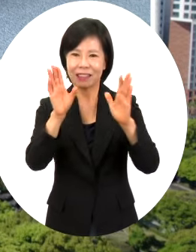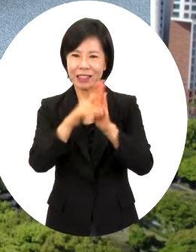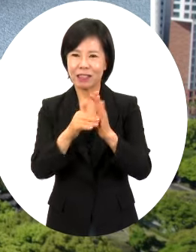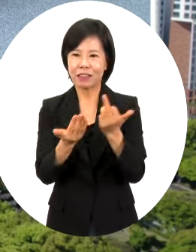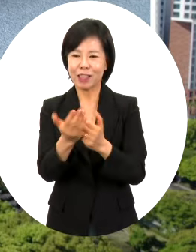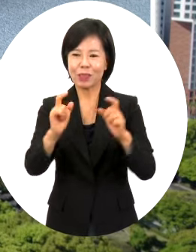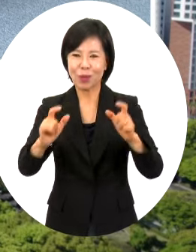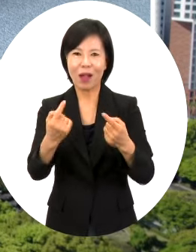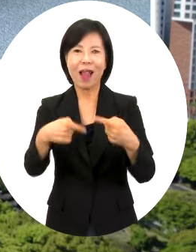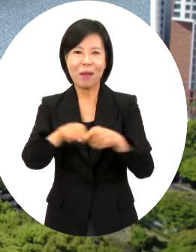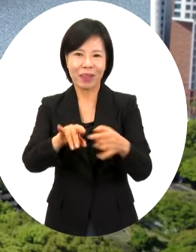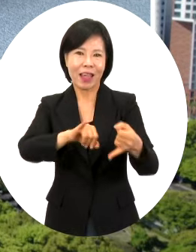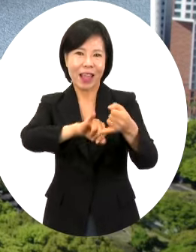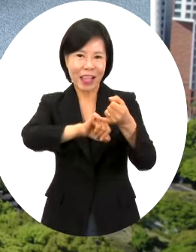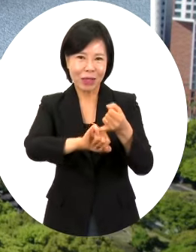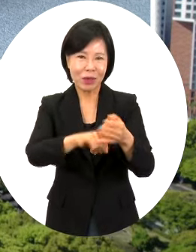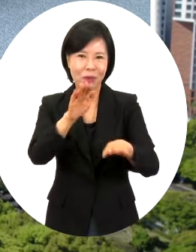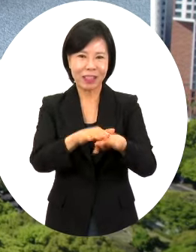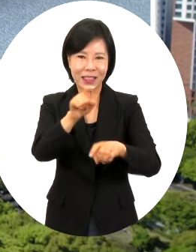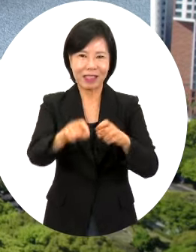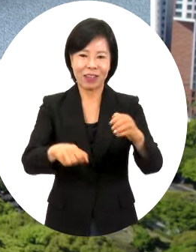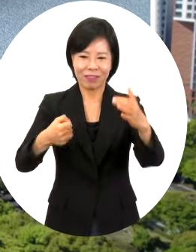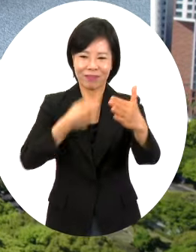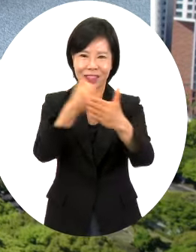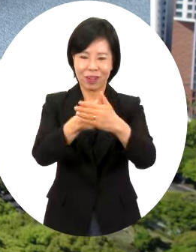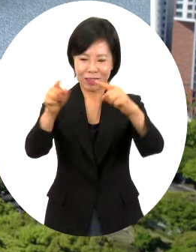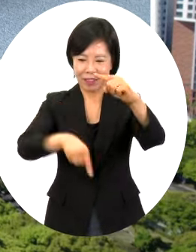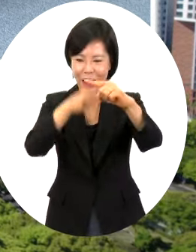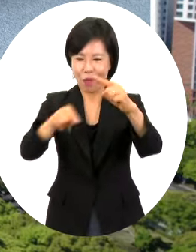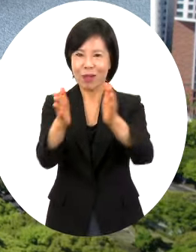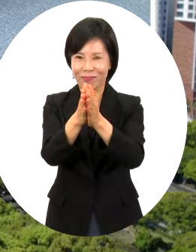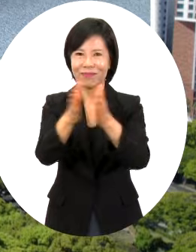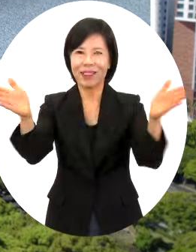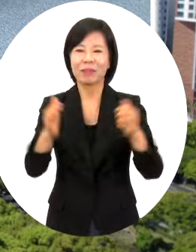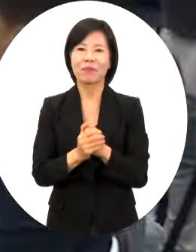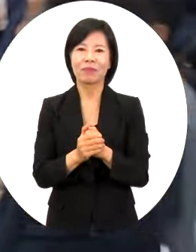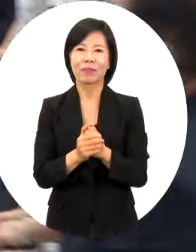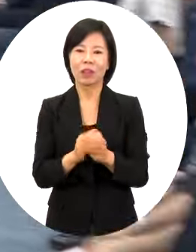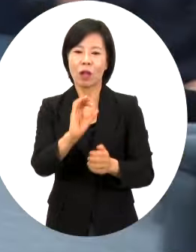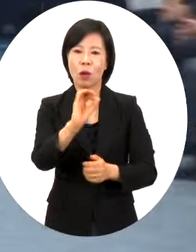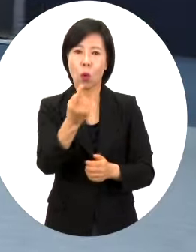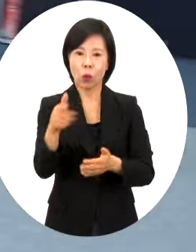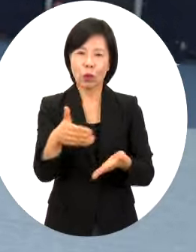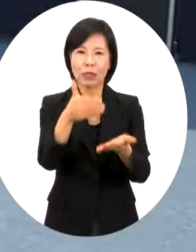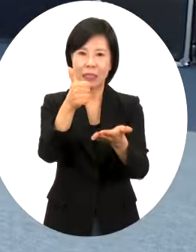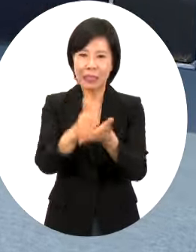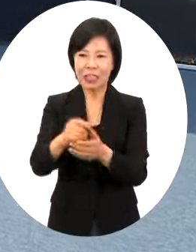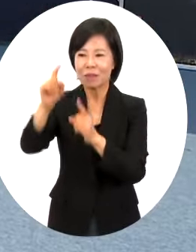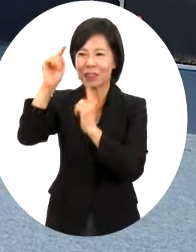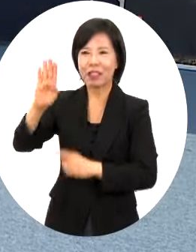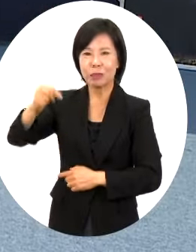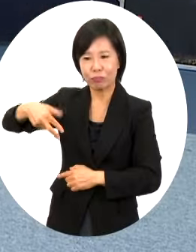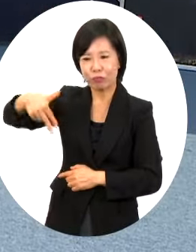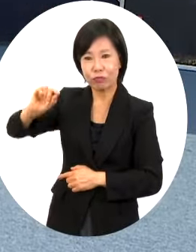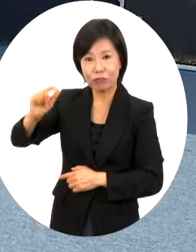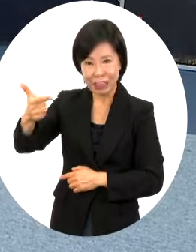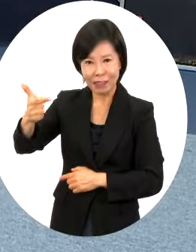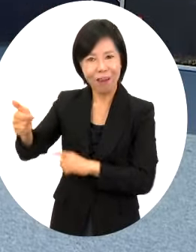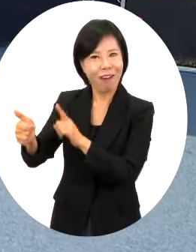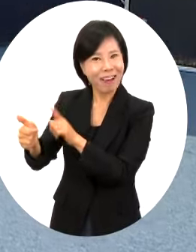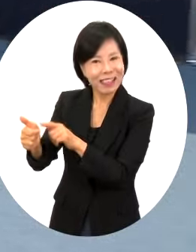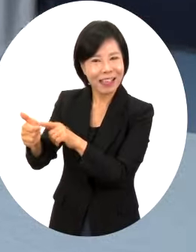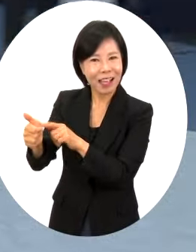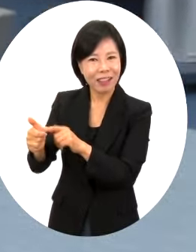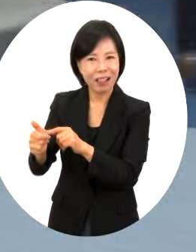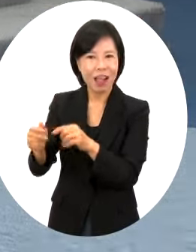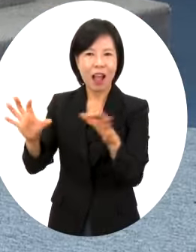12일 제주와의 약속 숙박 분야 실천 결의 대회를 개최했는데요. 오영훈 도지사와 이부진 호텔신라